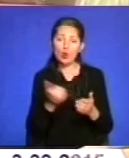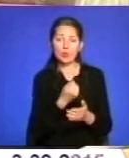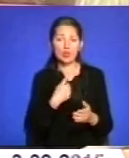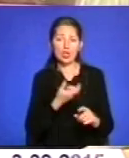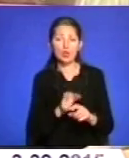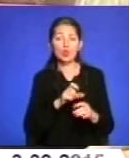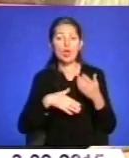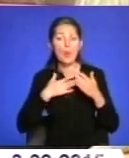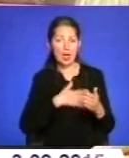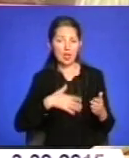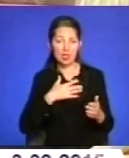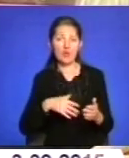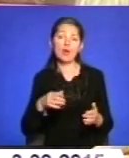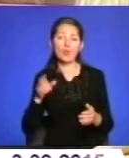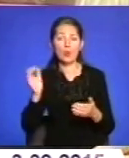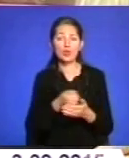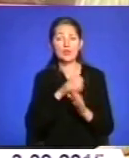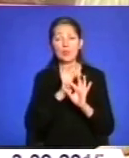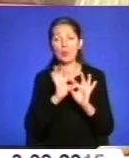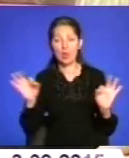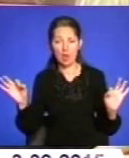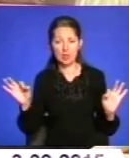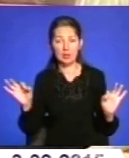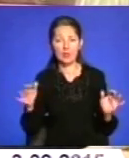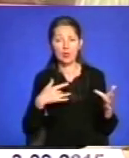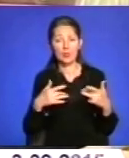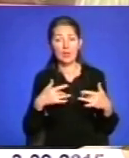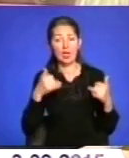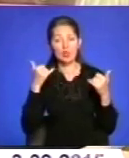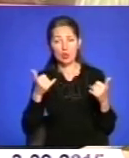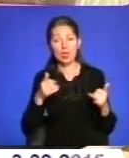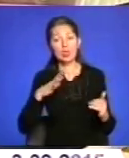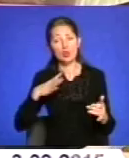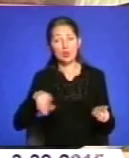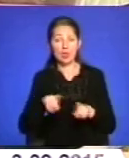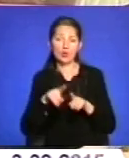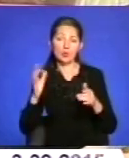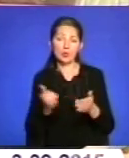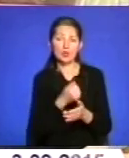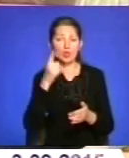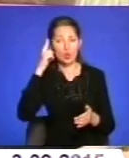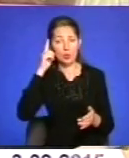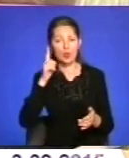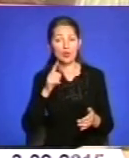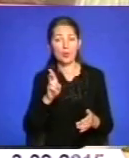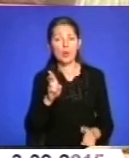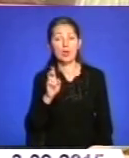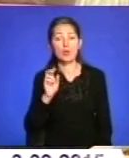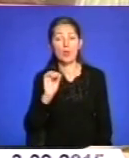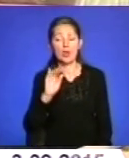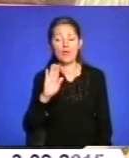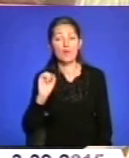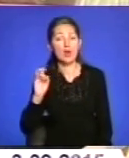Богу, получився прекрасний. Надіюся, сьогодні все вийде, з Богом. І заодно ми вирішили з Богданом Івановичем зустрітися тут